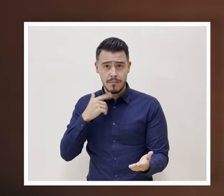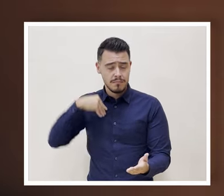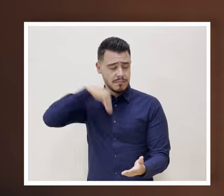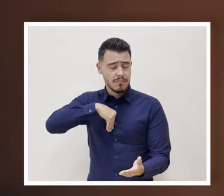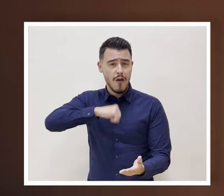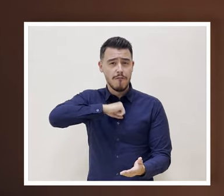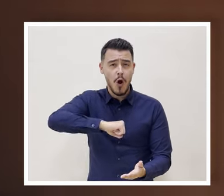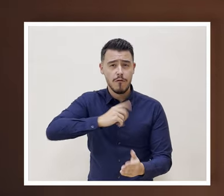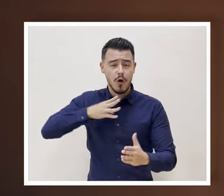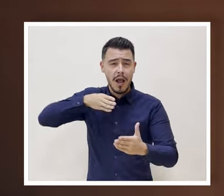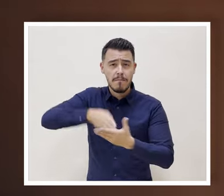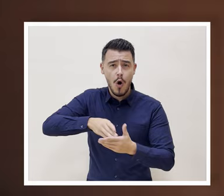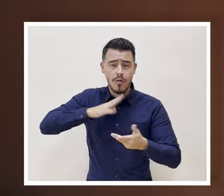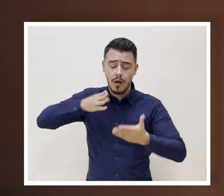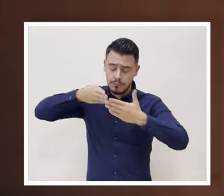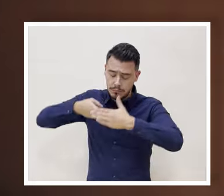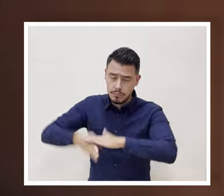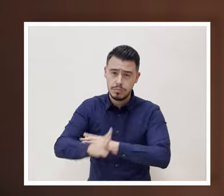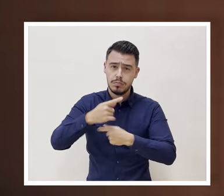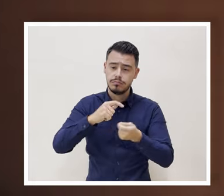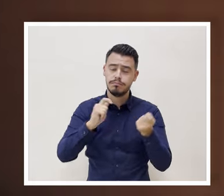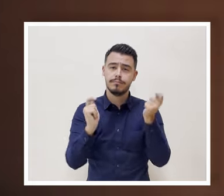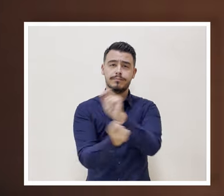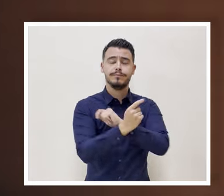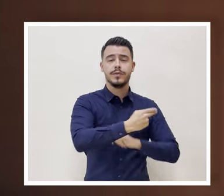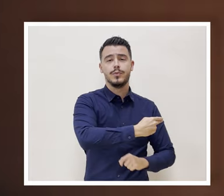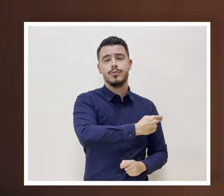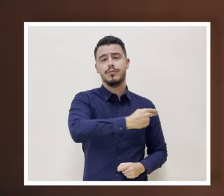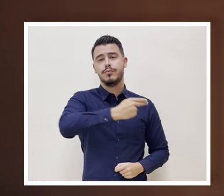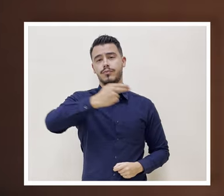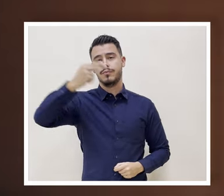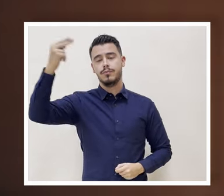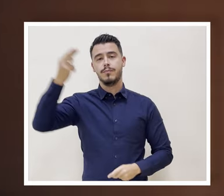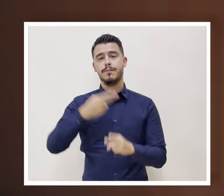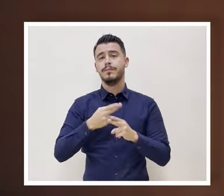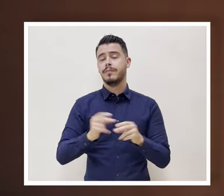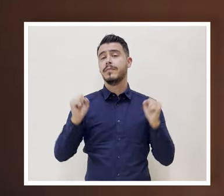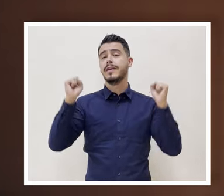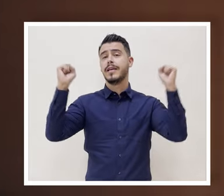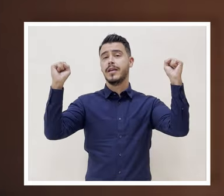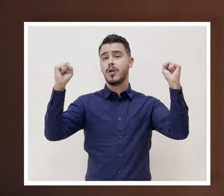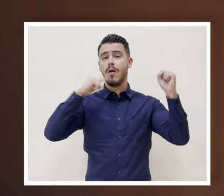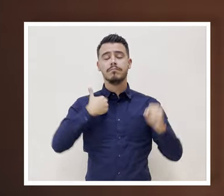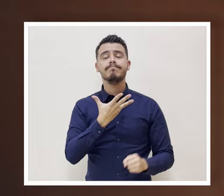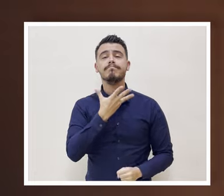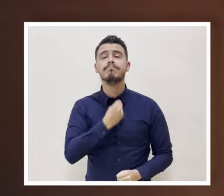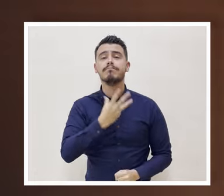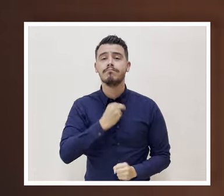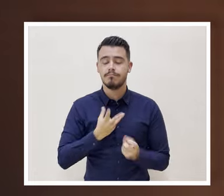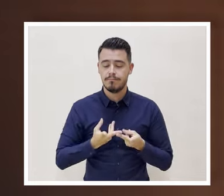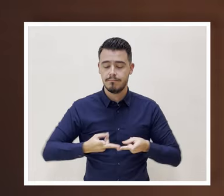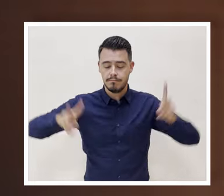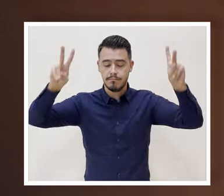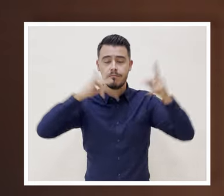απλοί άνθρωποι, ξεπερνώντας κάθε φόβο και εμπόδιο, θα αναδειχθούν σε ήρωες και διαχρονικά σύμβολα